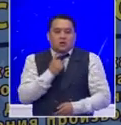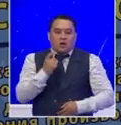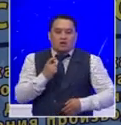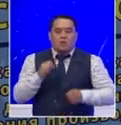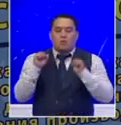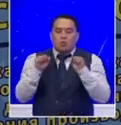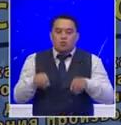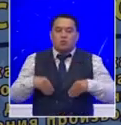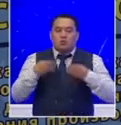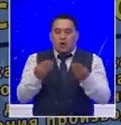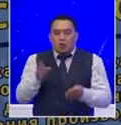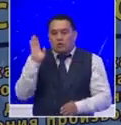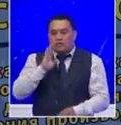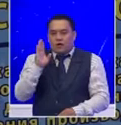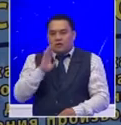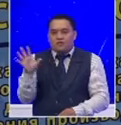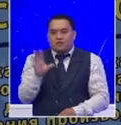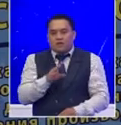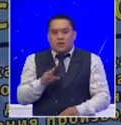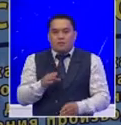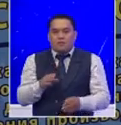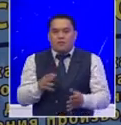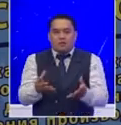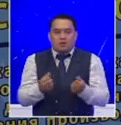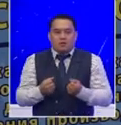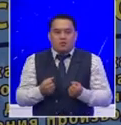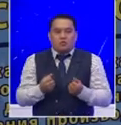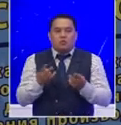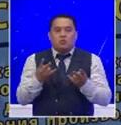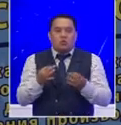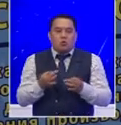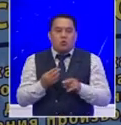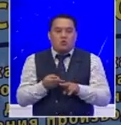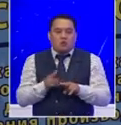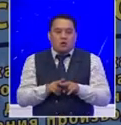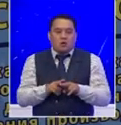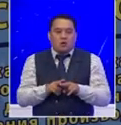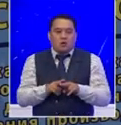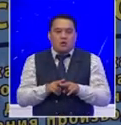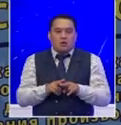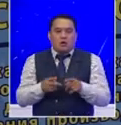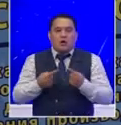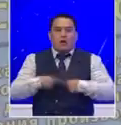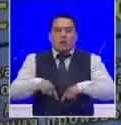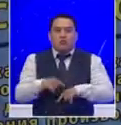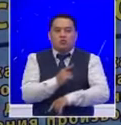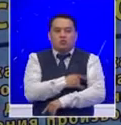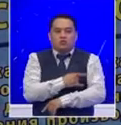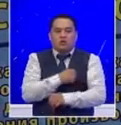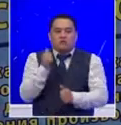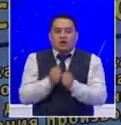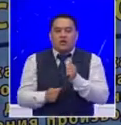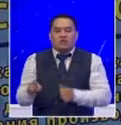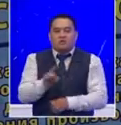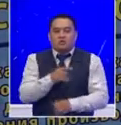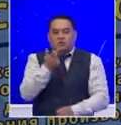кое-как подают воду. Да, не всем достается, но как-то организовываем дежурство. В каждом районе